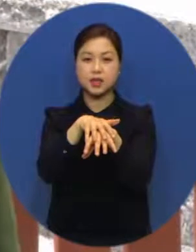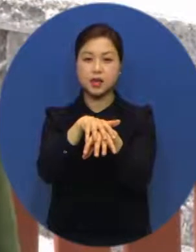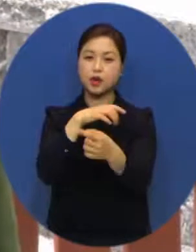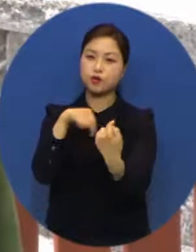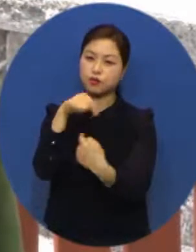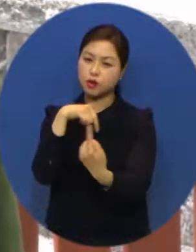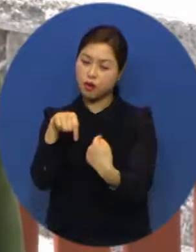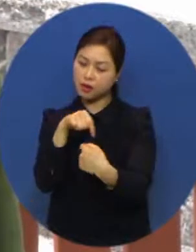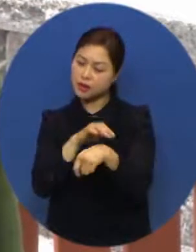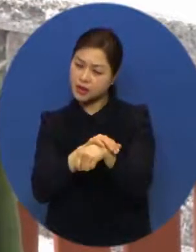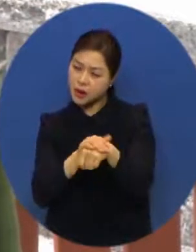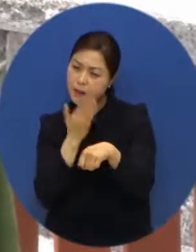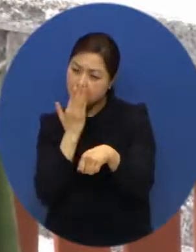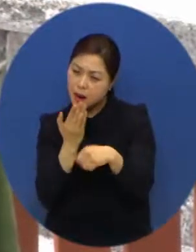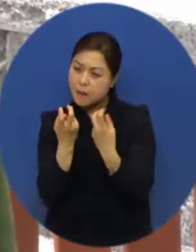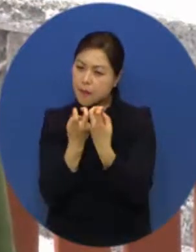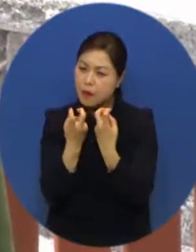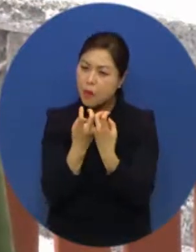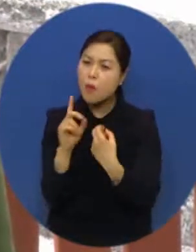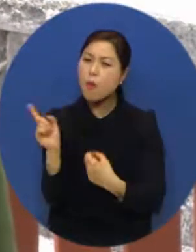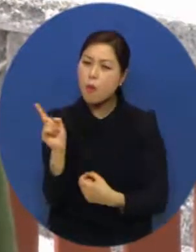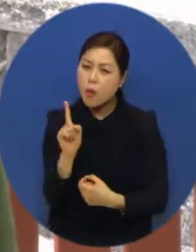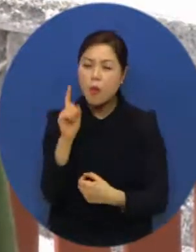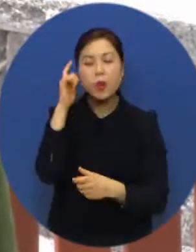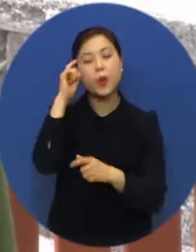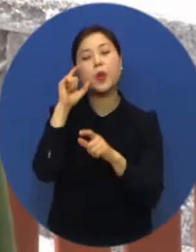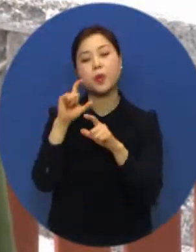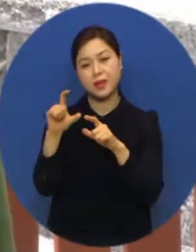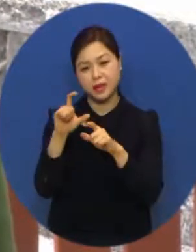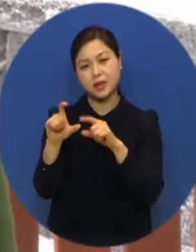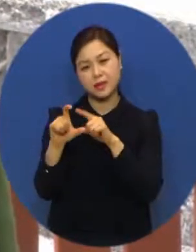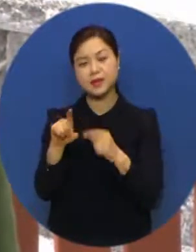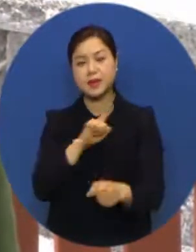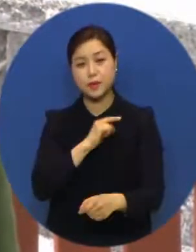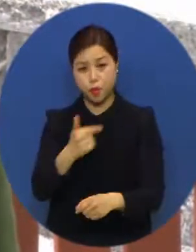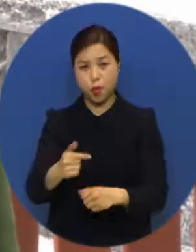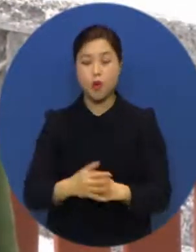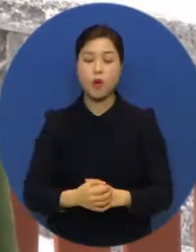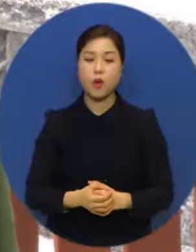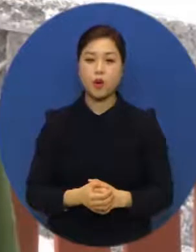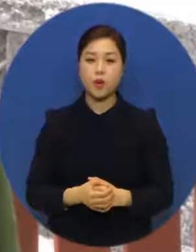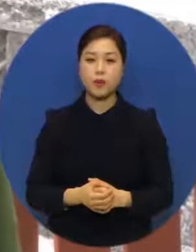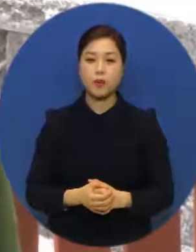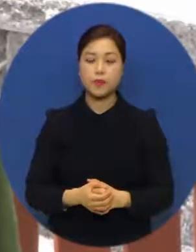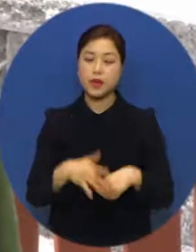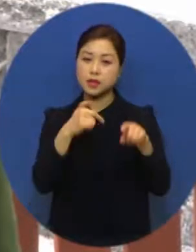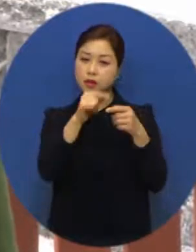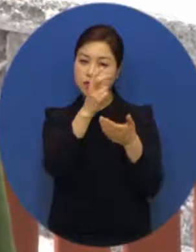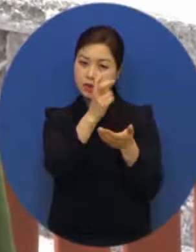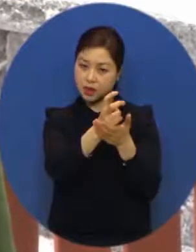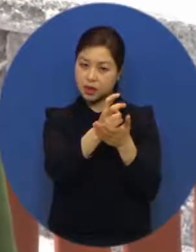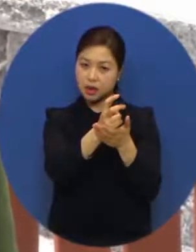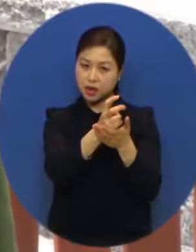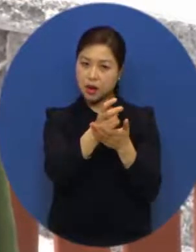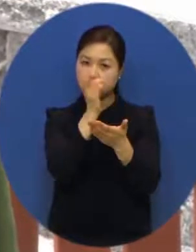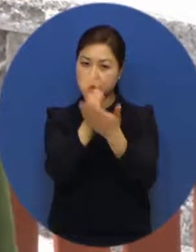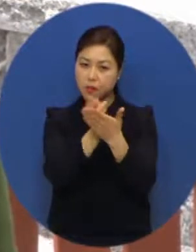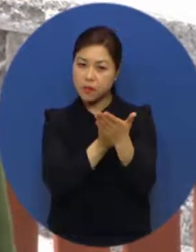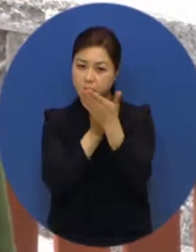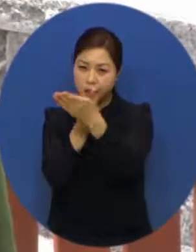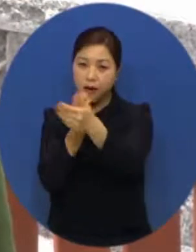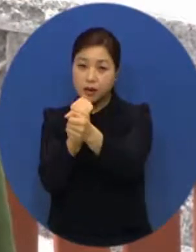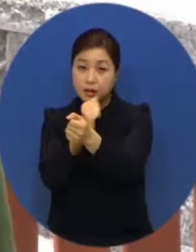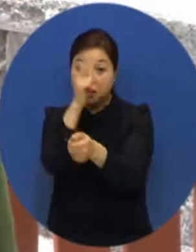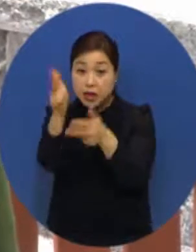어떻게 운영을 해가야 될 것인가 네. 하는 거에 대한 고민이 많았고요. 뭐 정책적으로 어떻게 입안을 해서 사업을